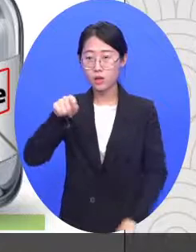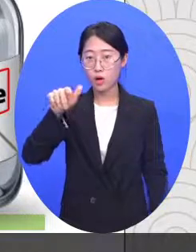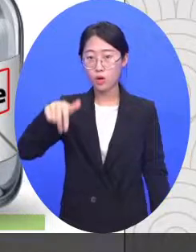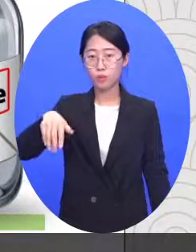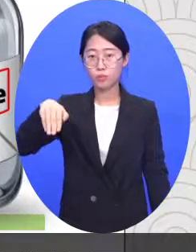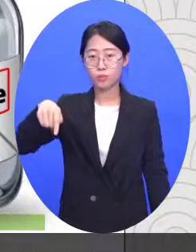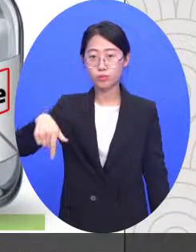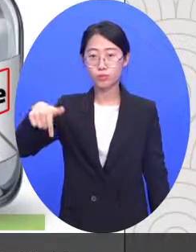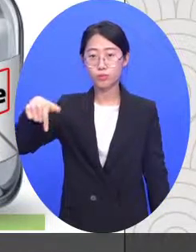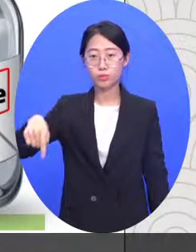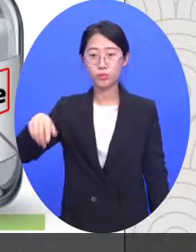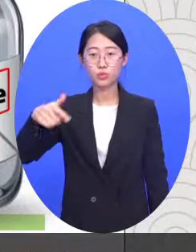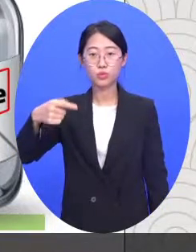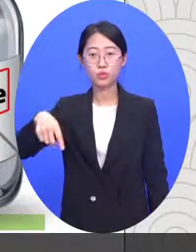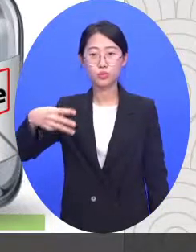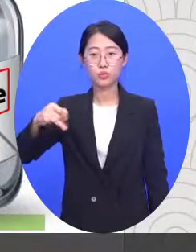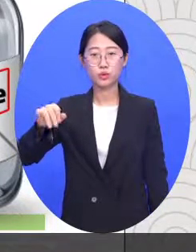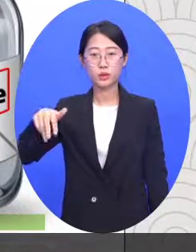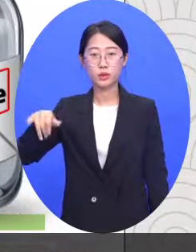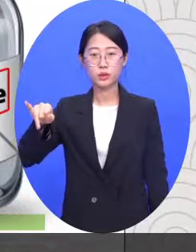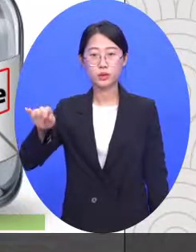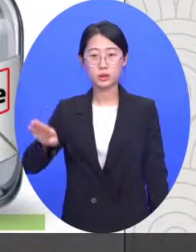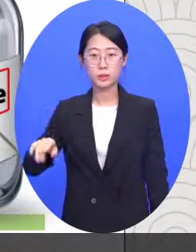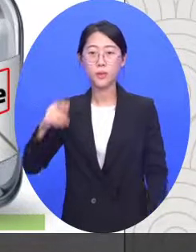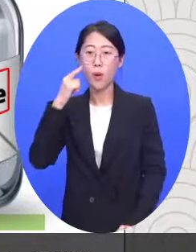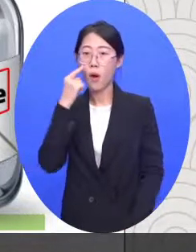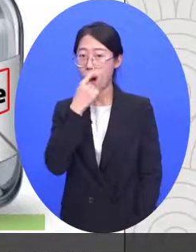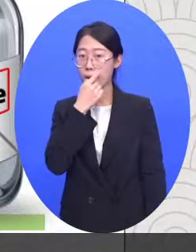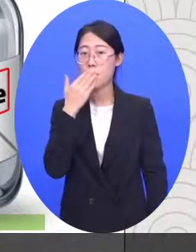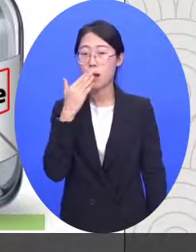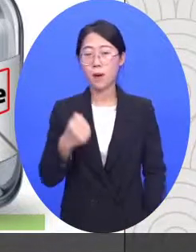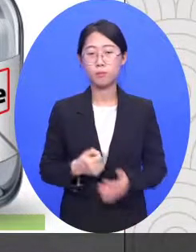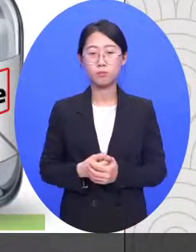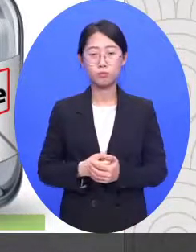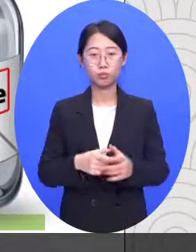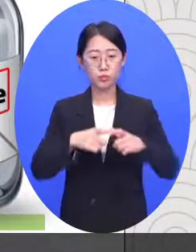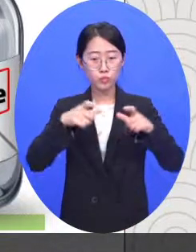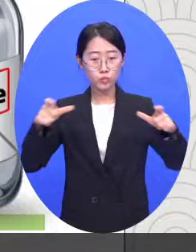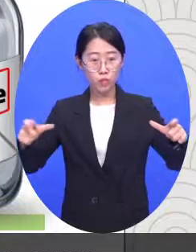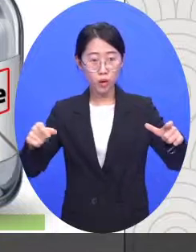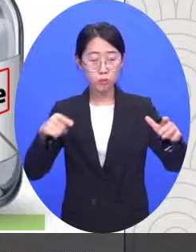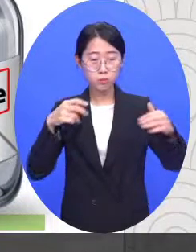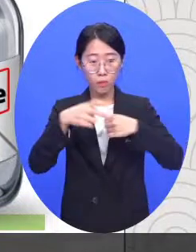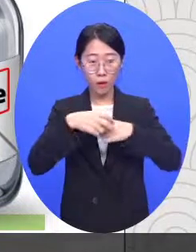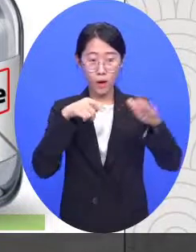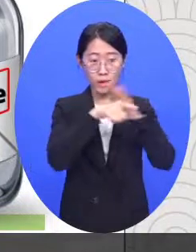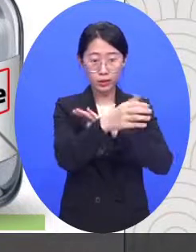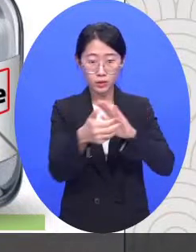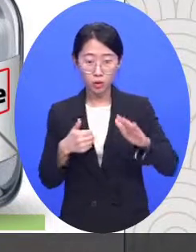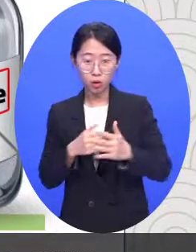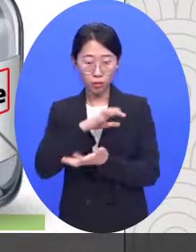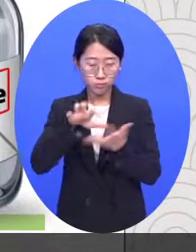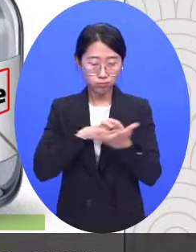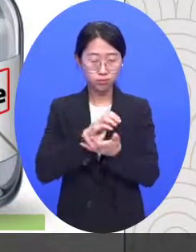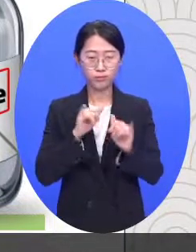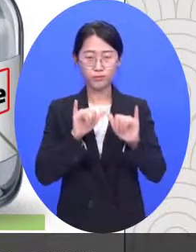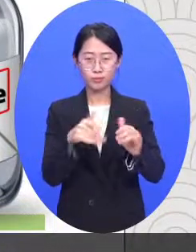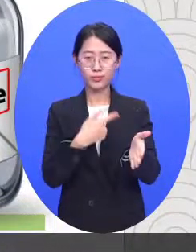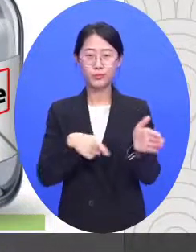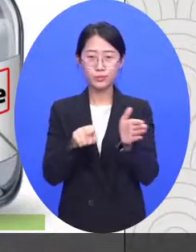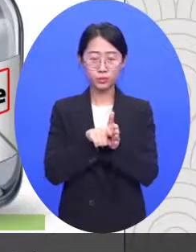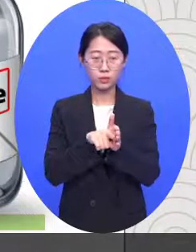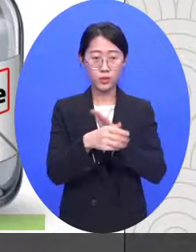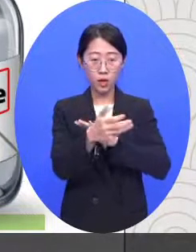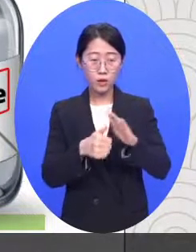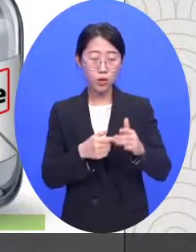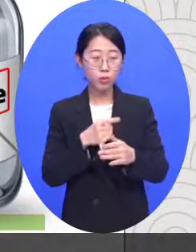앱, 천안시 동남구 서북구 보건소 누리집에서 확인할 수 있는데요. 대상자들은 의료기관 이용 전 혼잡 방지와 안전을